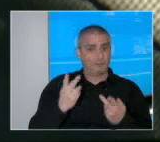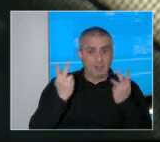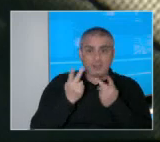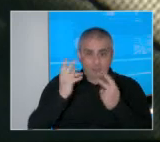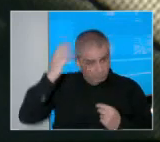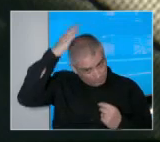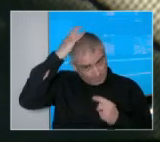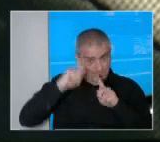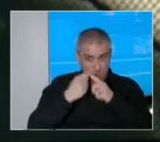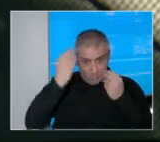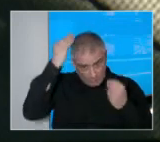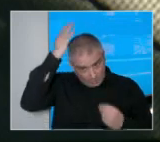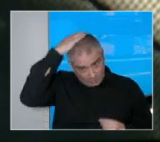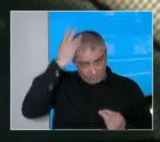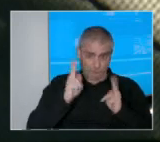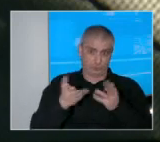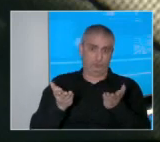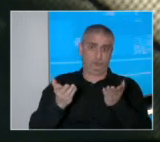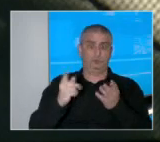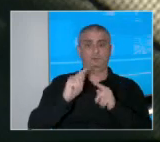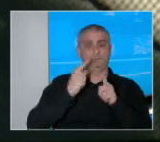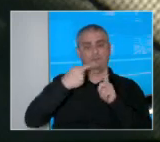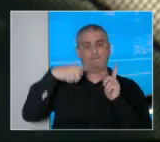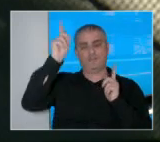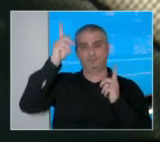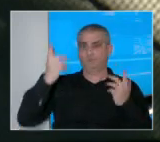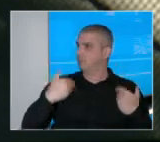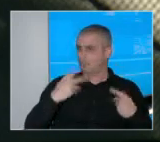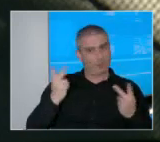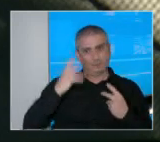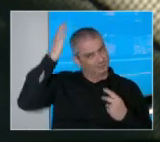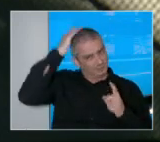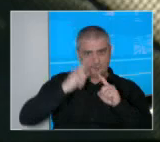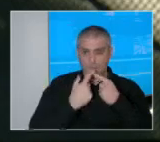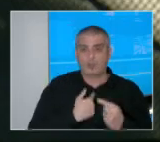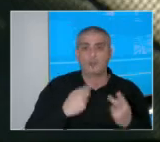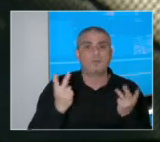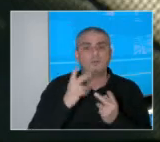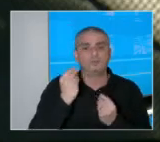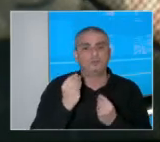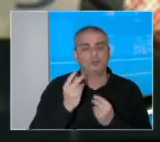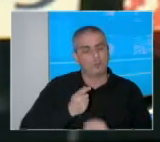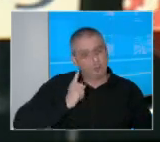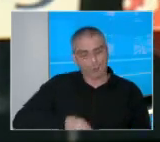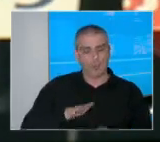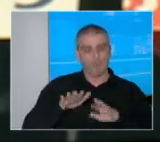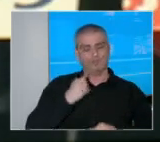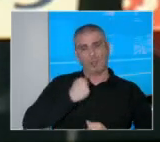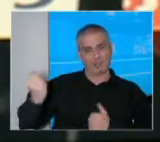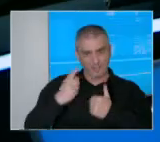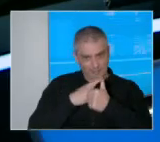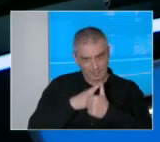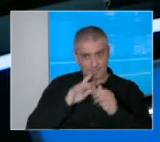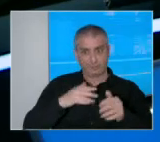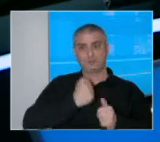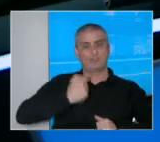מחפש מישהו עם כיפה סרוגה, אז הנה יש כיפה סרוגה, מה שנקרא סימן תווי. אבל אנחנו לא מחפשים מישהו עם כיפה סרוגה, אנחנו מחפשים מישהו שהוא מחויב לממשלת ימין,